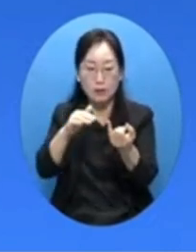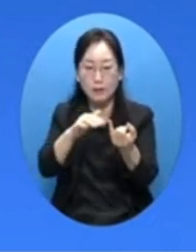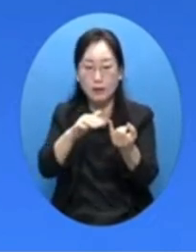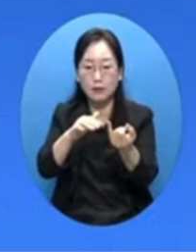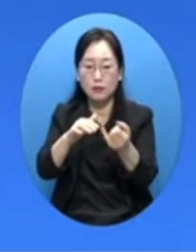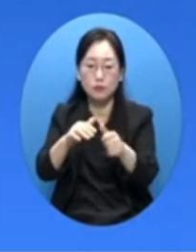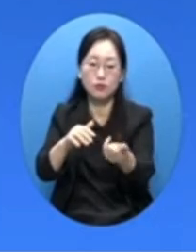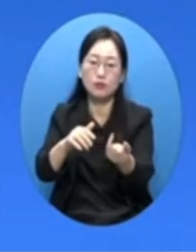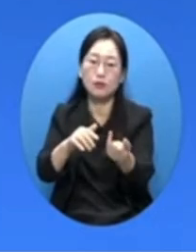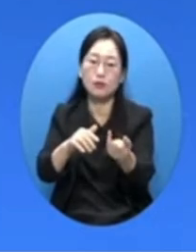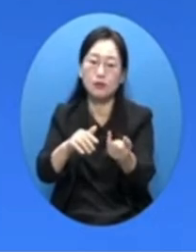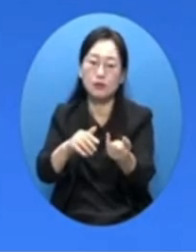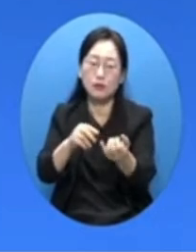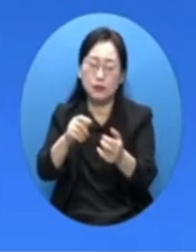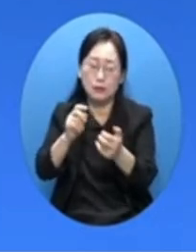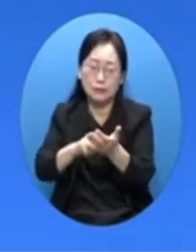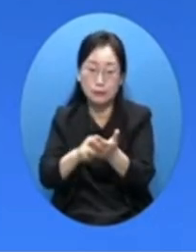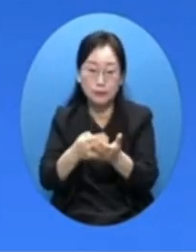죽었습니다.